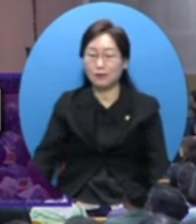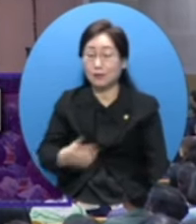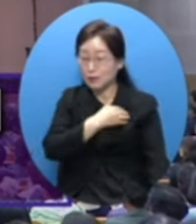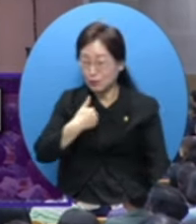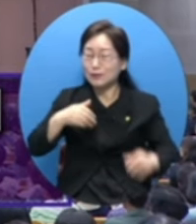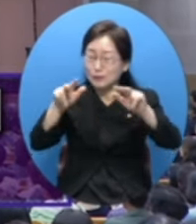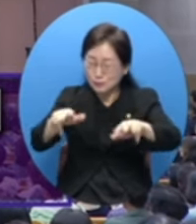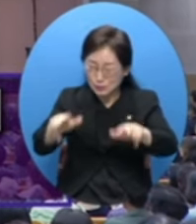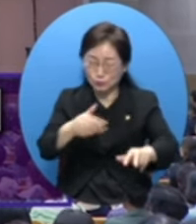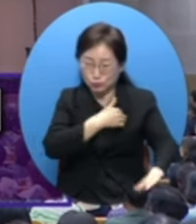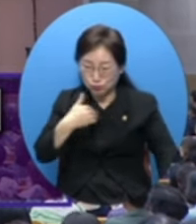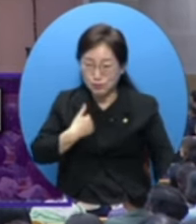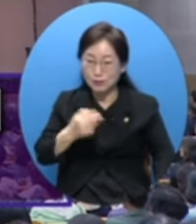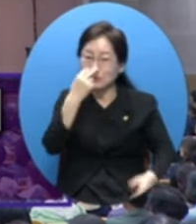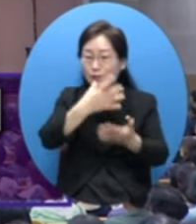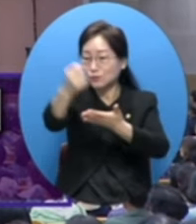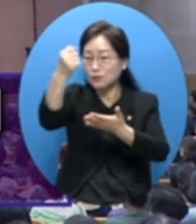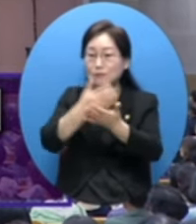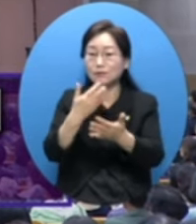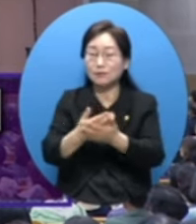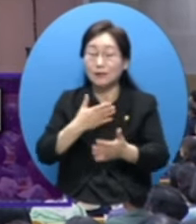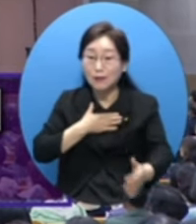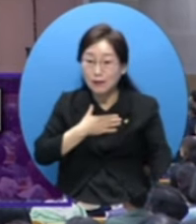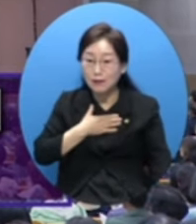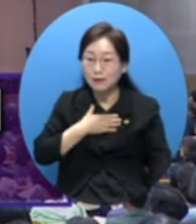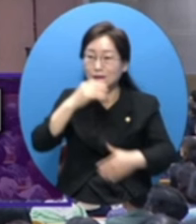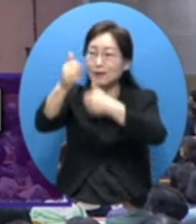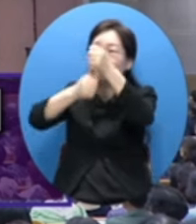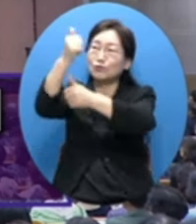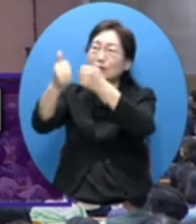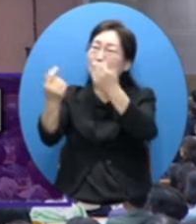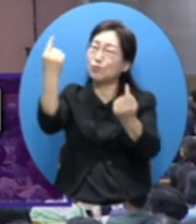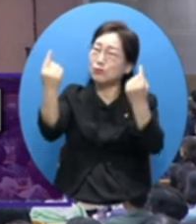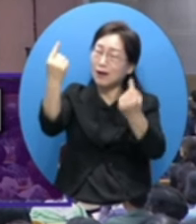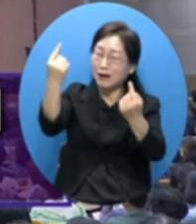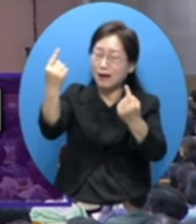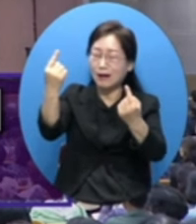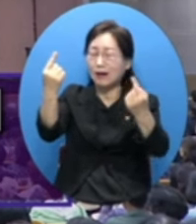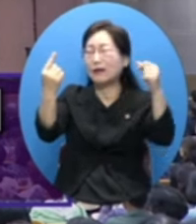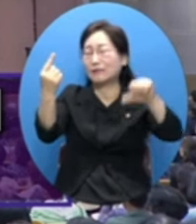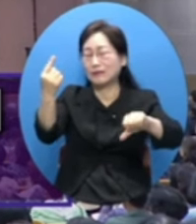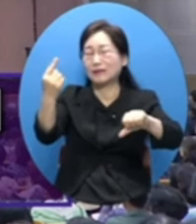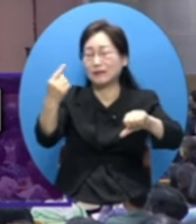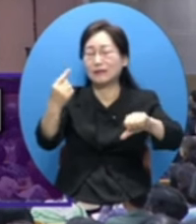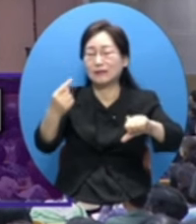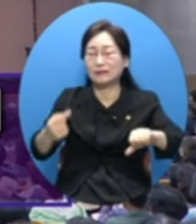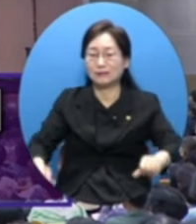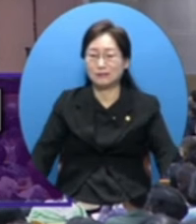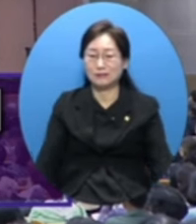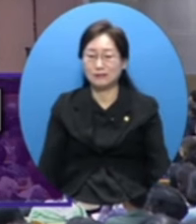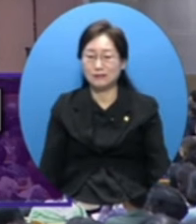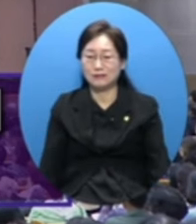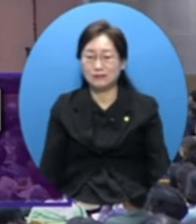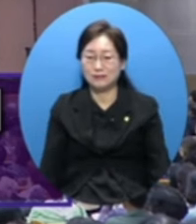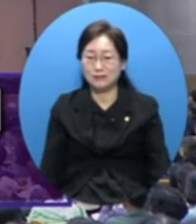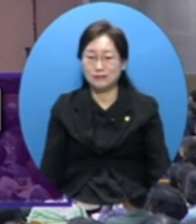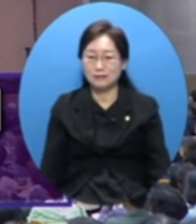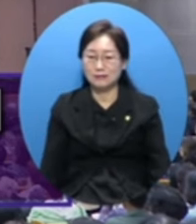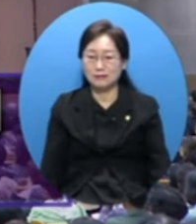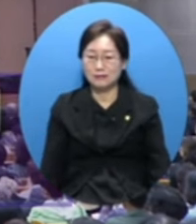넉넉하오니 지금 내 생명을 거두시옵소서 나는 내 조상들보다 낫지 못하니이다.